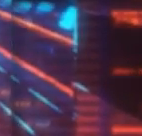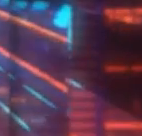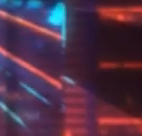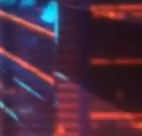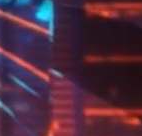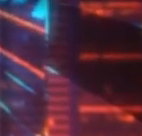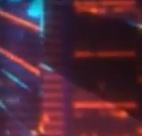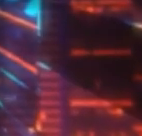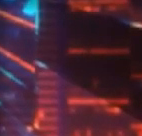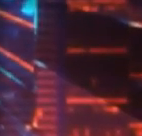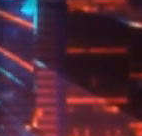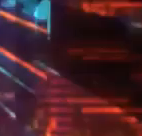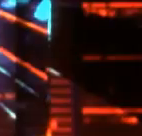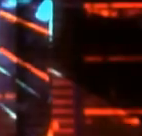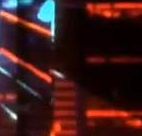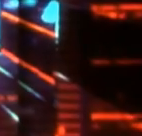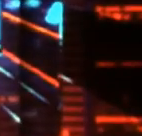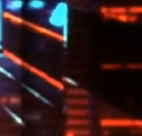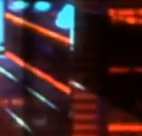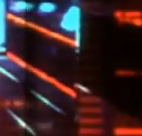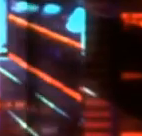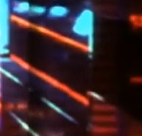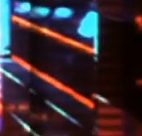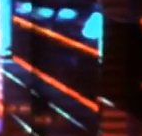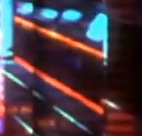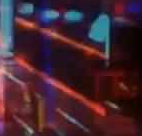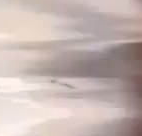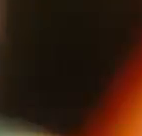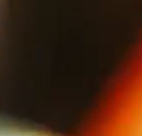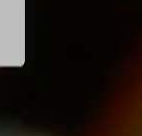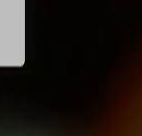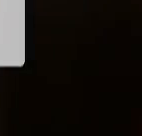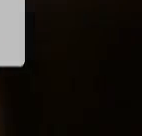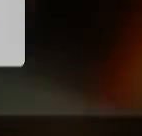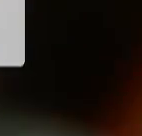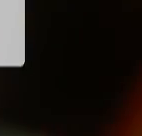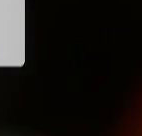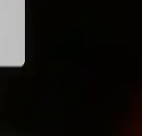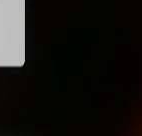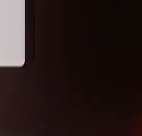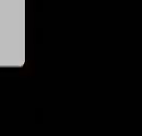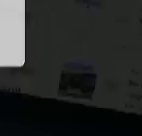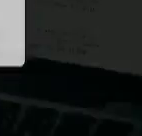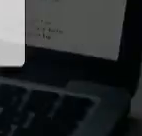bisanya barat bersama-sama suami 4 keras berita palsu